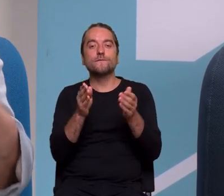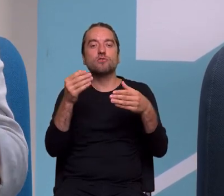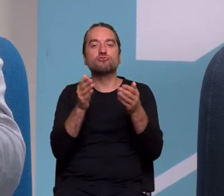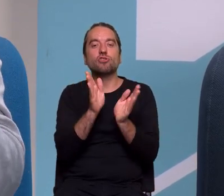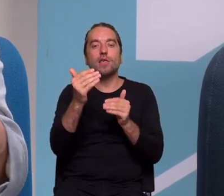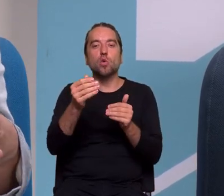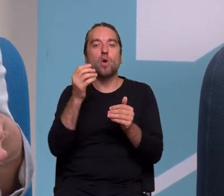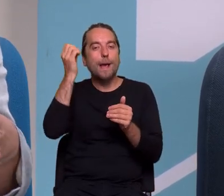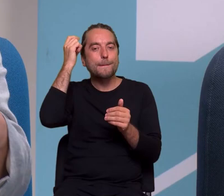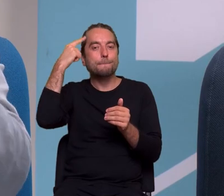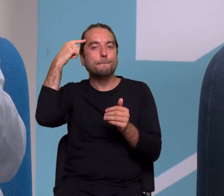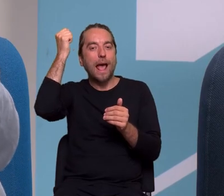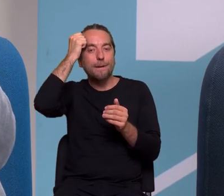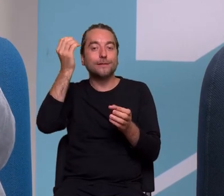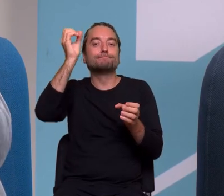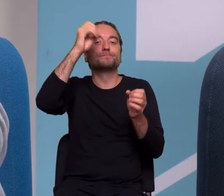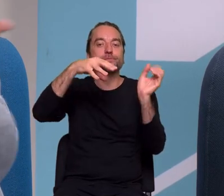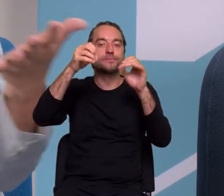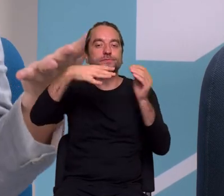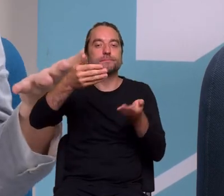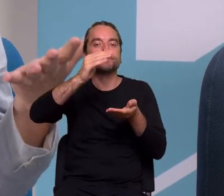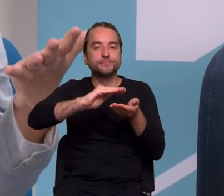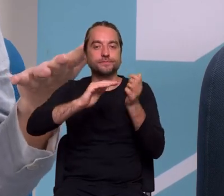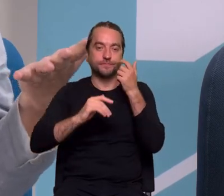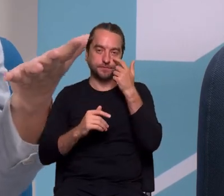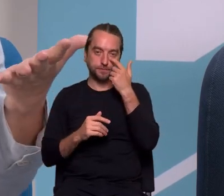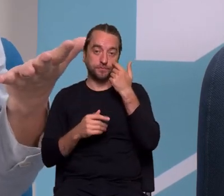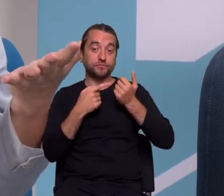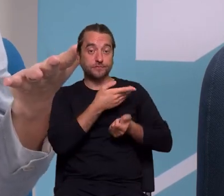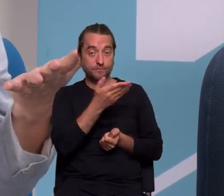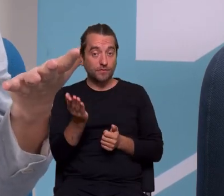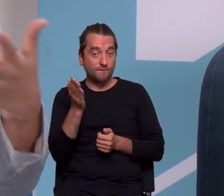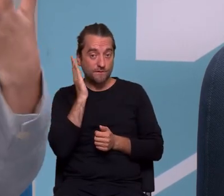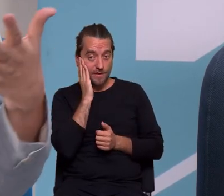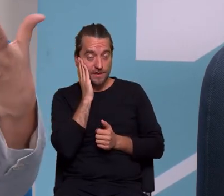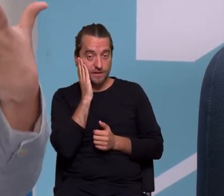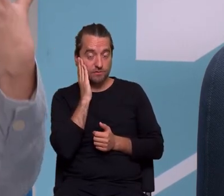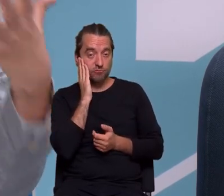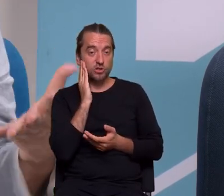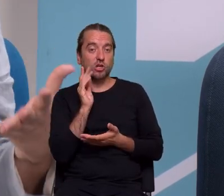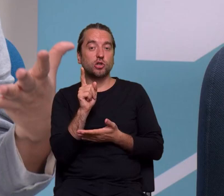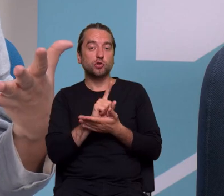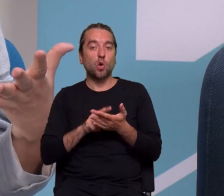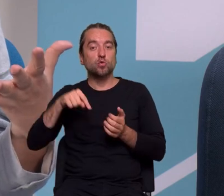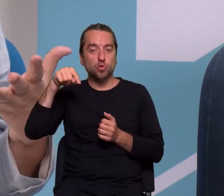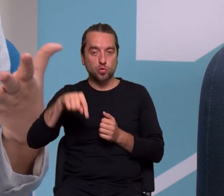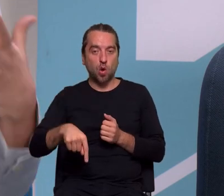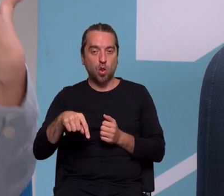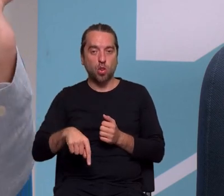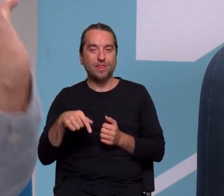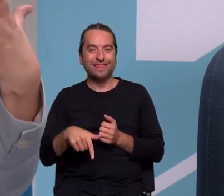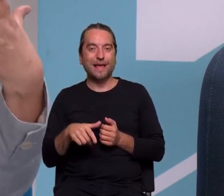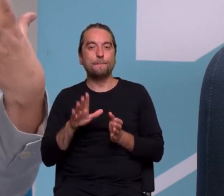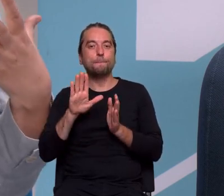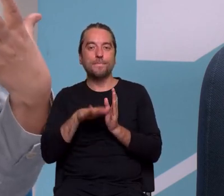na historię, bardzo różne. Nie wiem, czy Państwo wiecie, że na Dolnym Śląsku jest miasto,